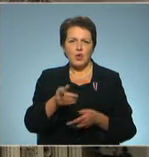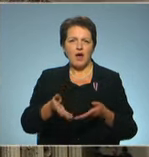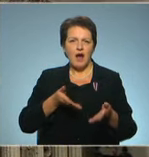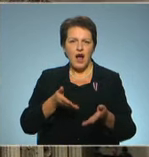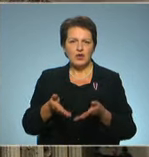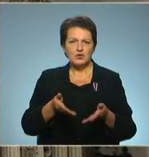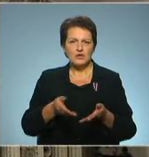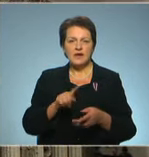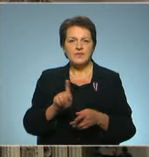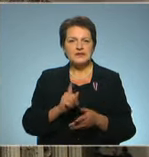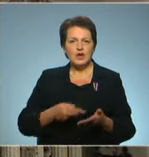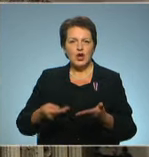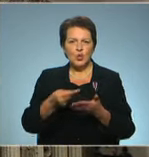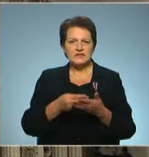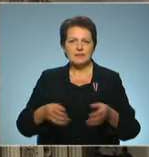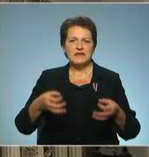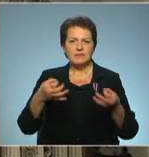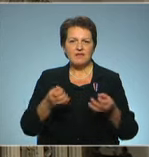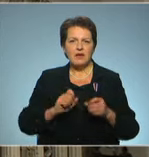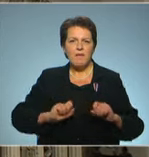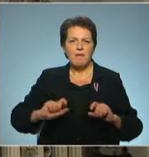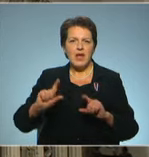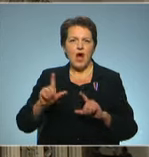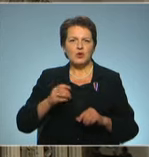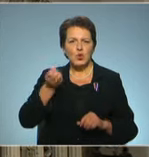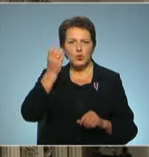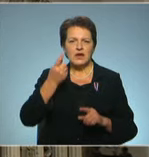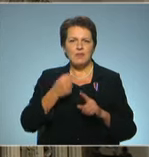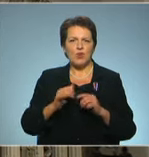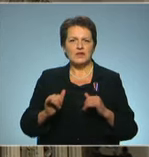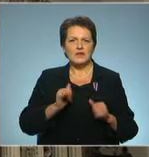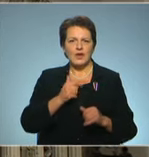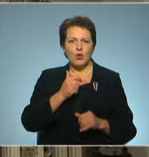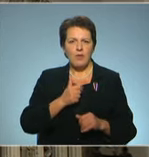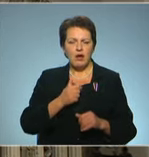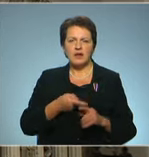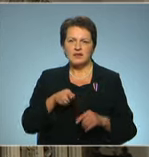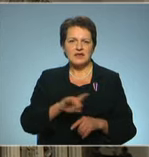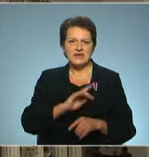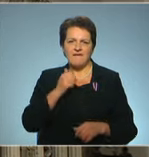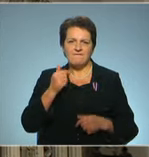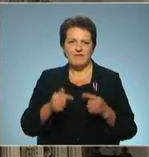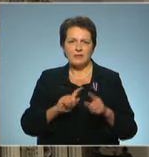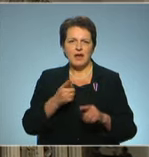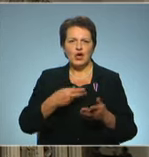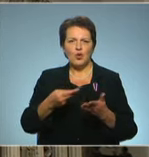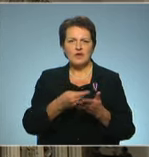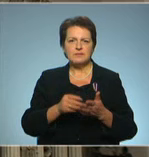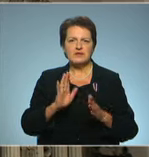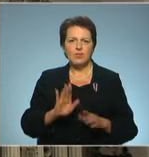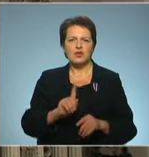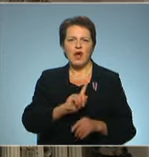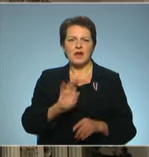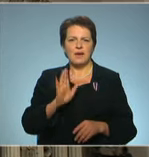Tas ir nozīmējis brīvību, pieaugt gudrībā un tikumā. Taču tas nevienmēr ir nozīmējis būt katram par